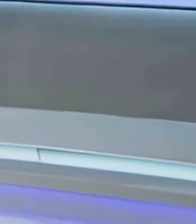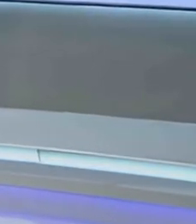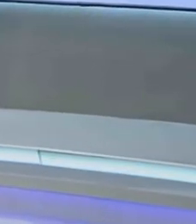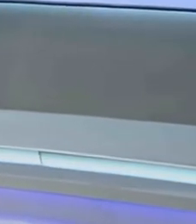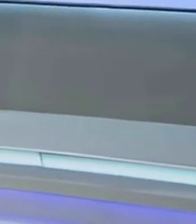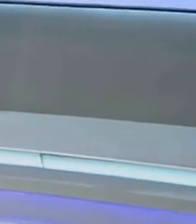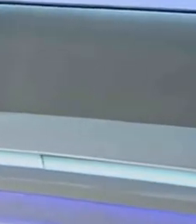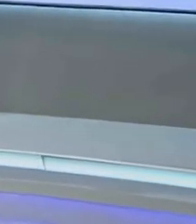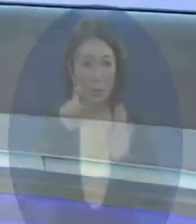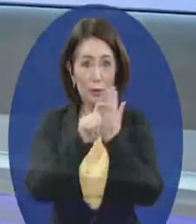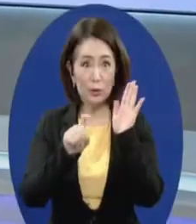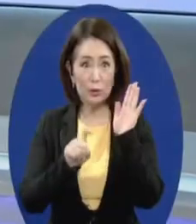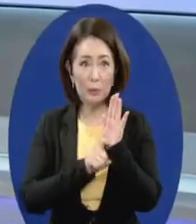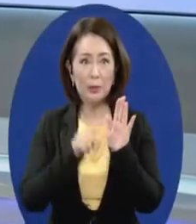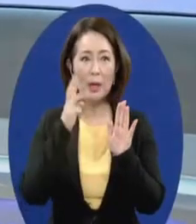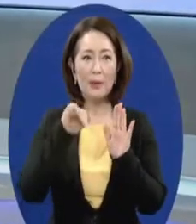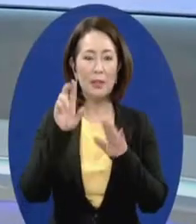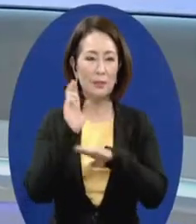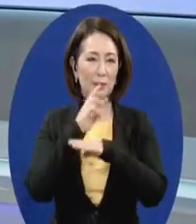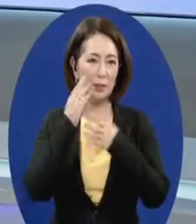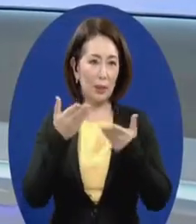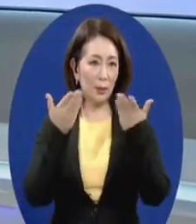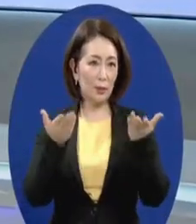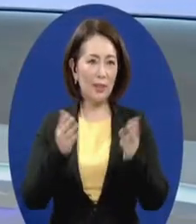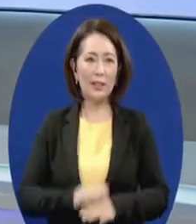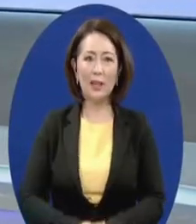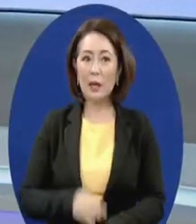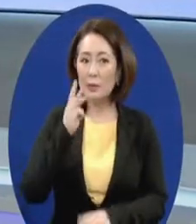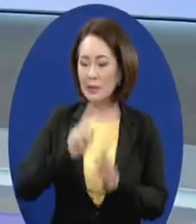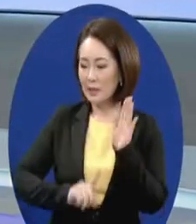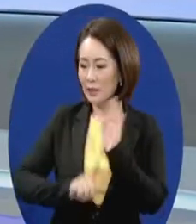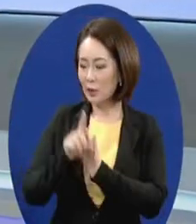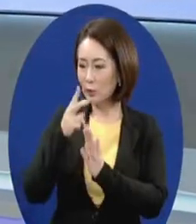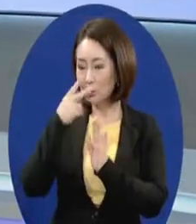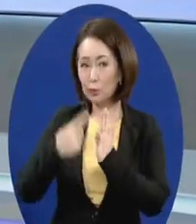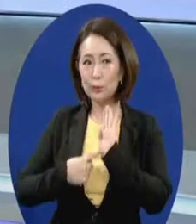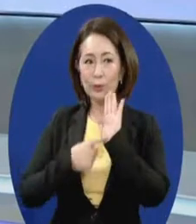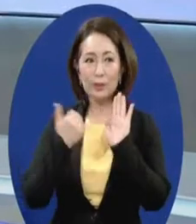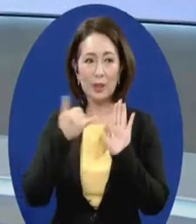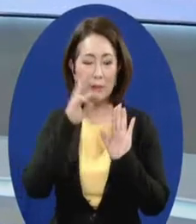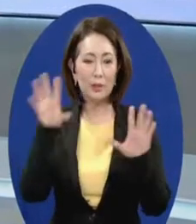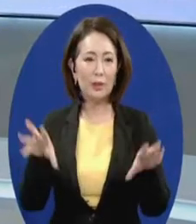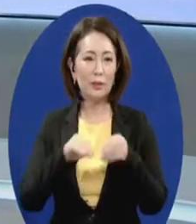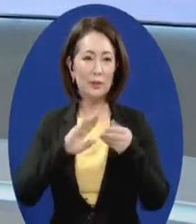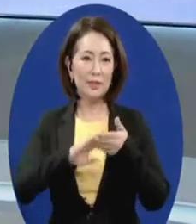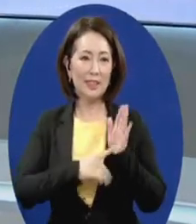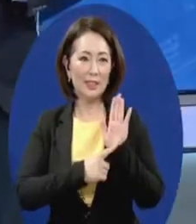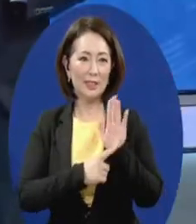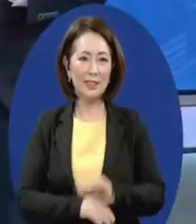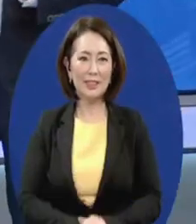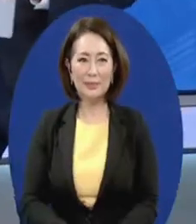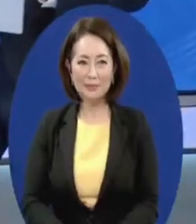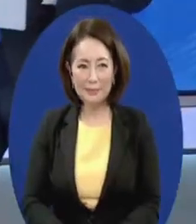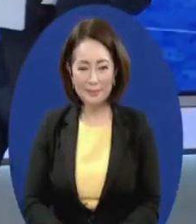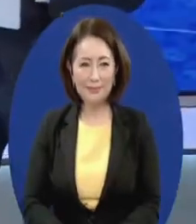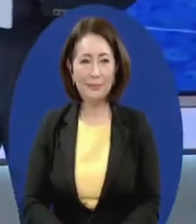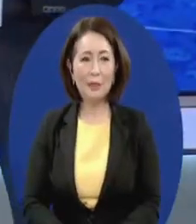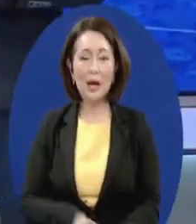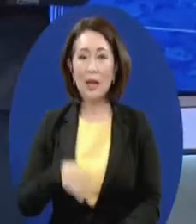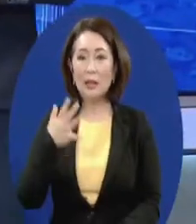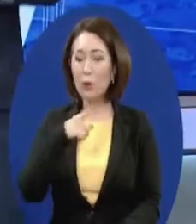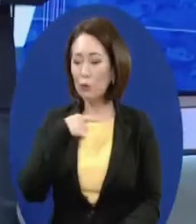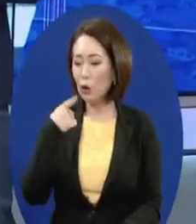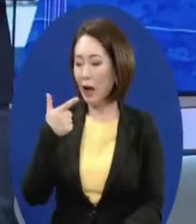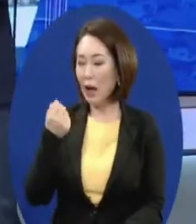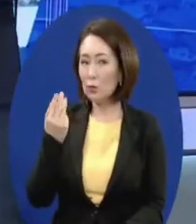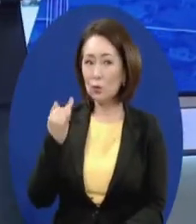Та бүхэндээ цагийн үр дүндээ төлбөрийн баасан гарагийн дугаарыг хүргэх гэж байна. Мэдээнийхэнд өнөөдөр үзүүлэх зарим мэдээний товчлоо танилцуулъя. Таван